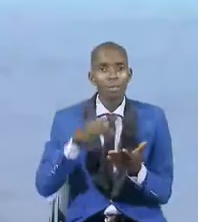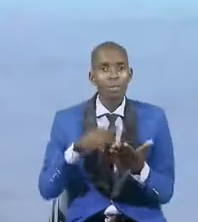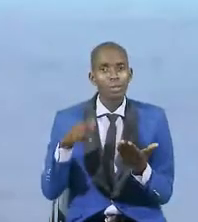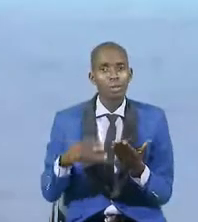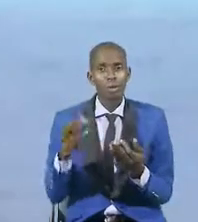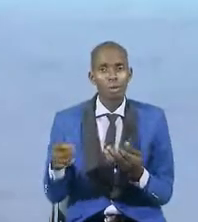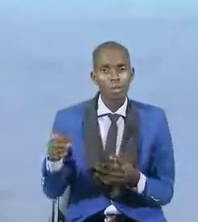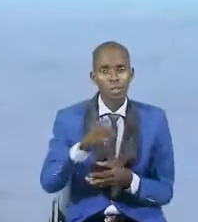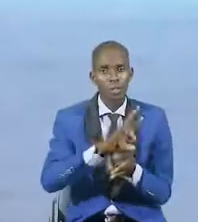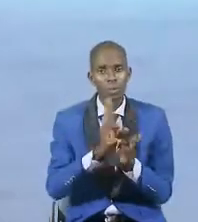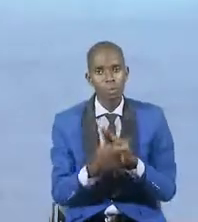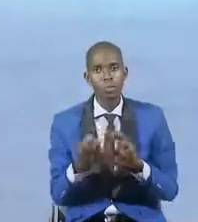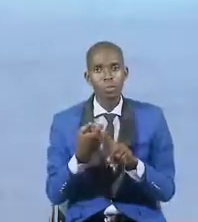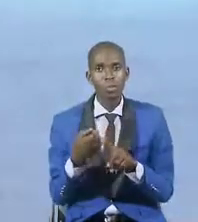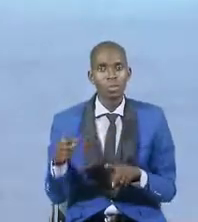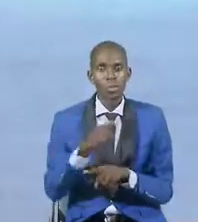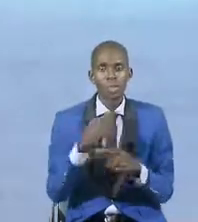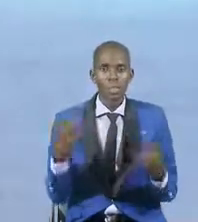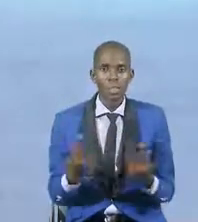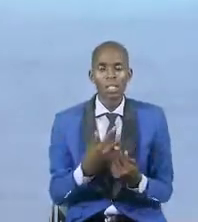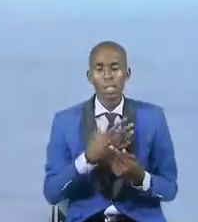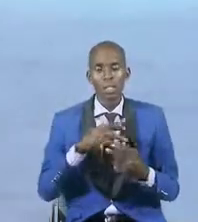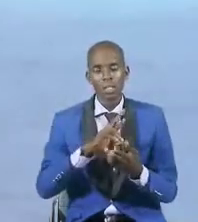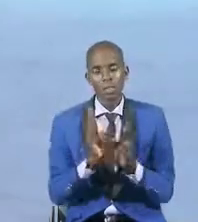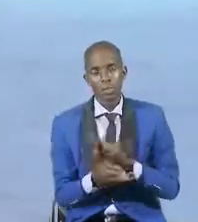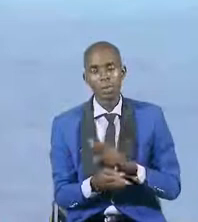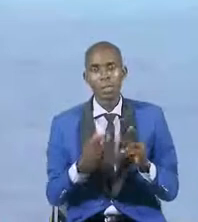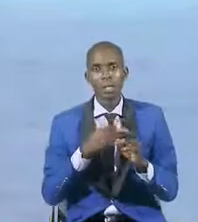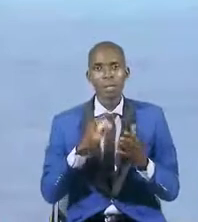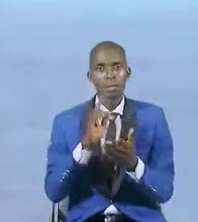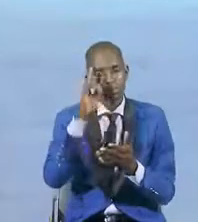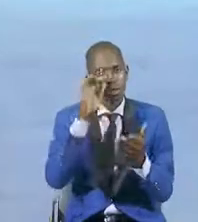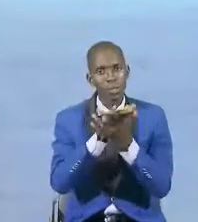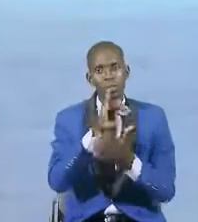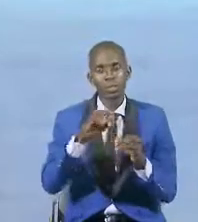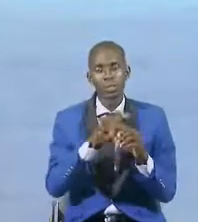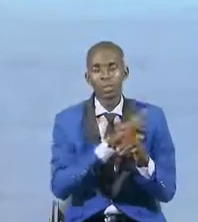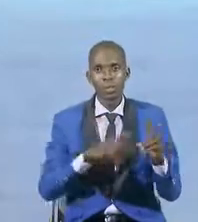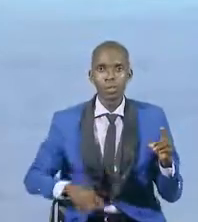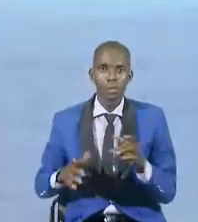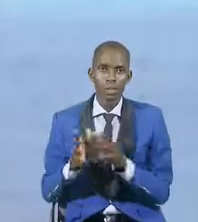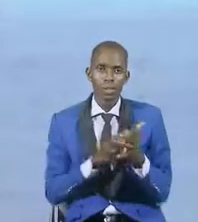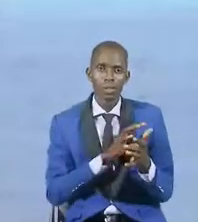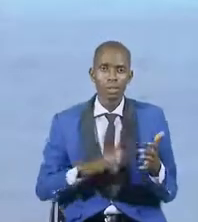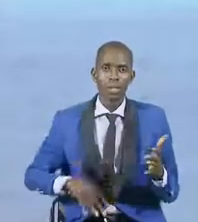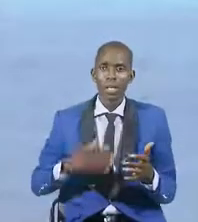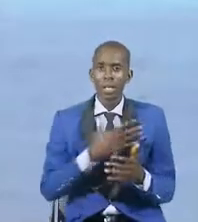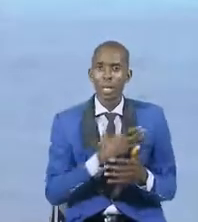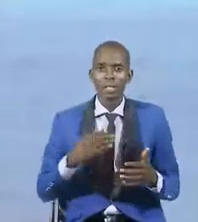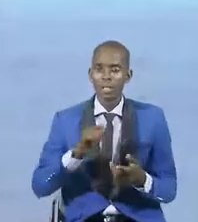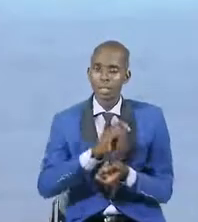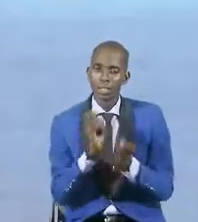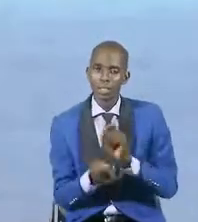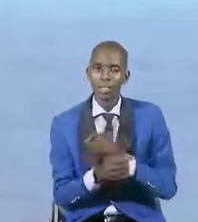sont repentis de leurs péchés pour se tourner vers le Seigneur en croyant au Seigneur Jésus-Christ, et le changement est survenu,